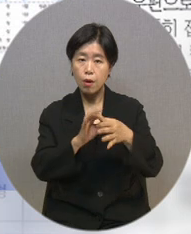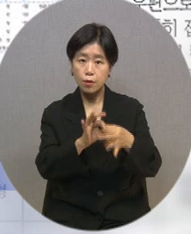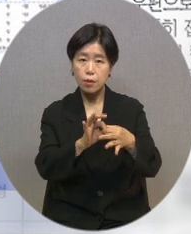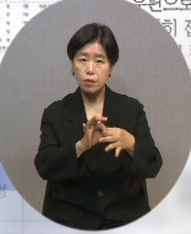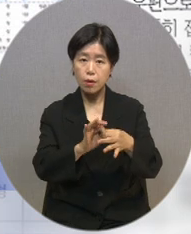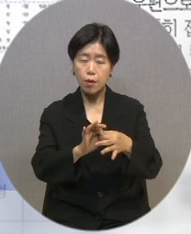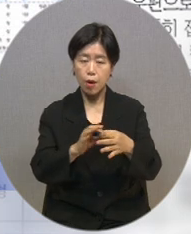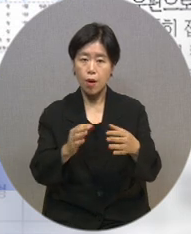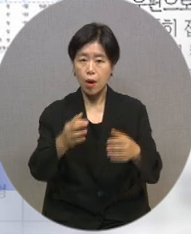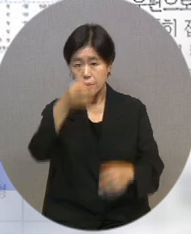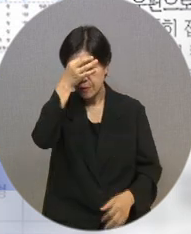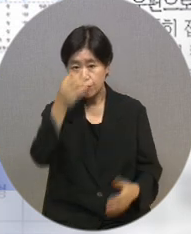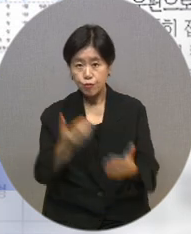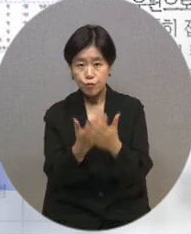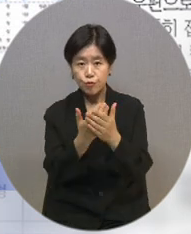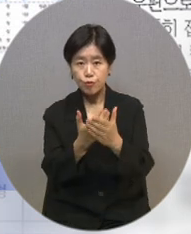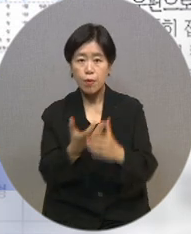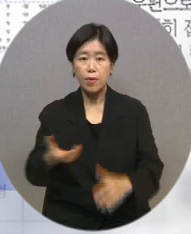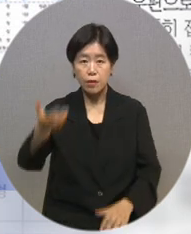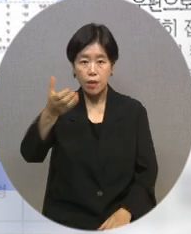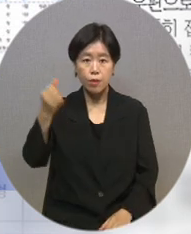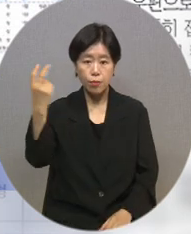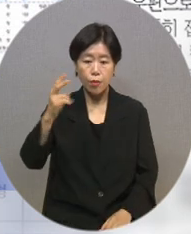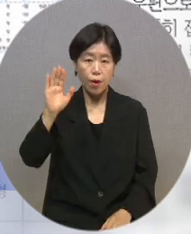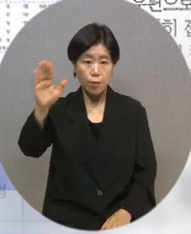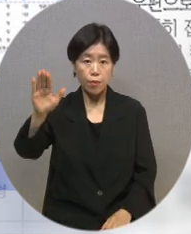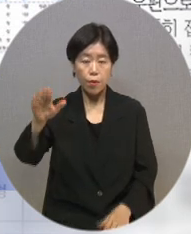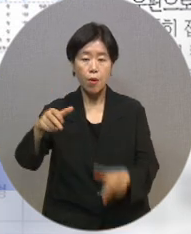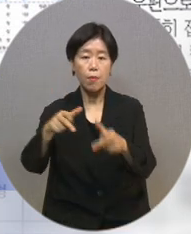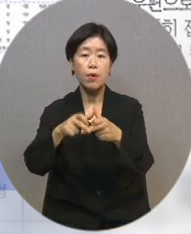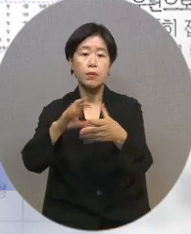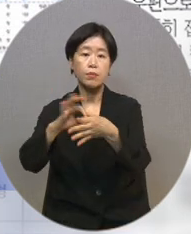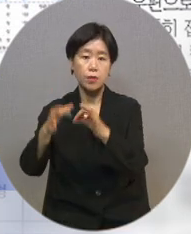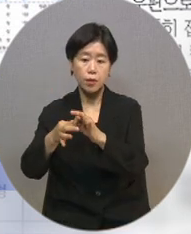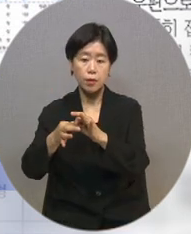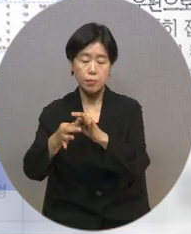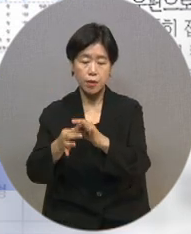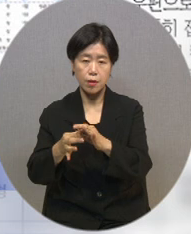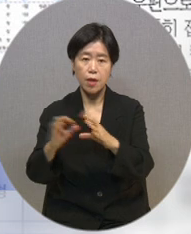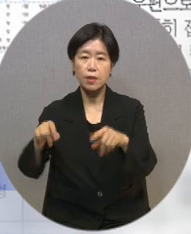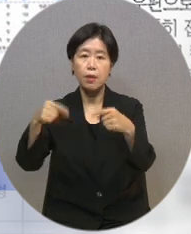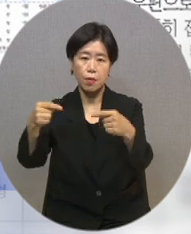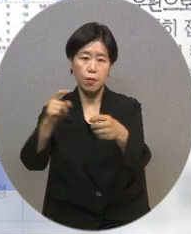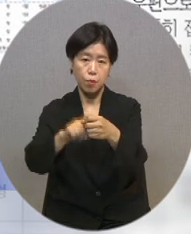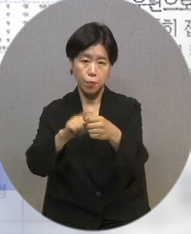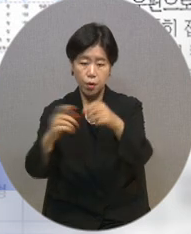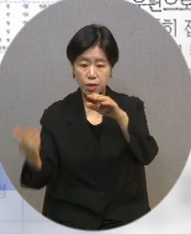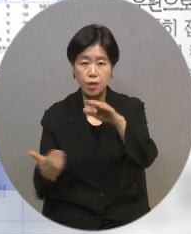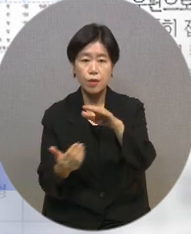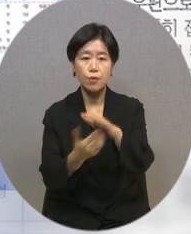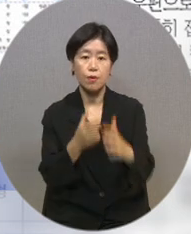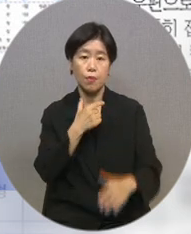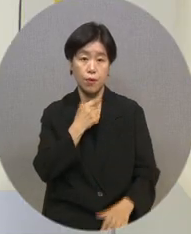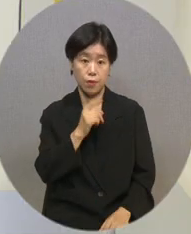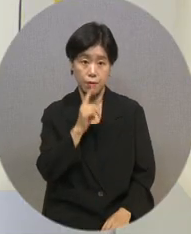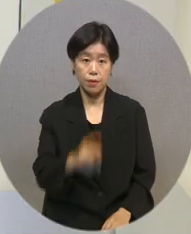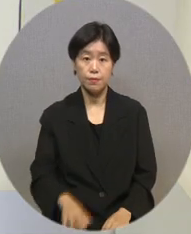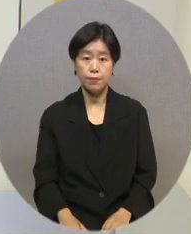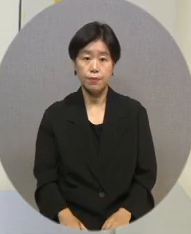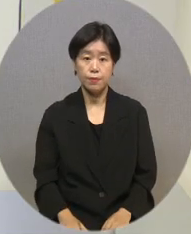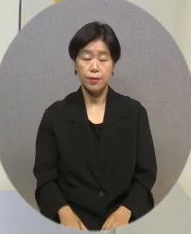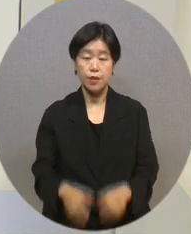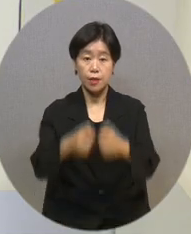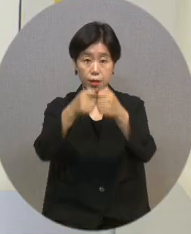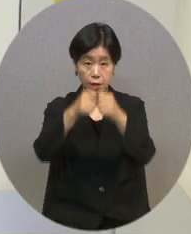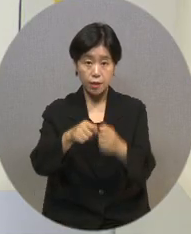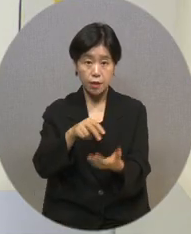차기 패럴림픽 본선 진출과 아시아 정상 란이라는 목표를 어내 포부를 밝혔습니다 더